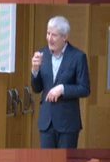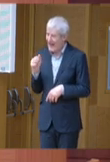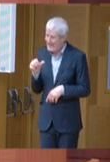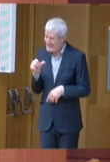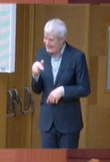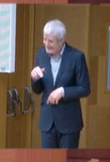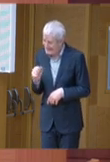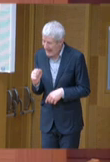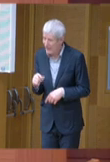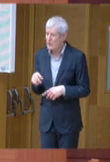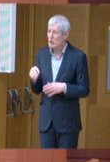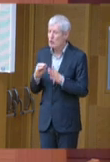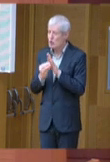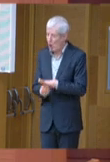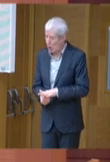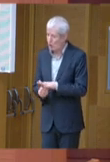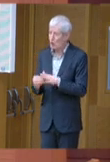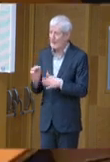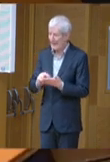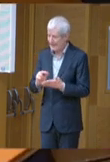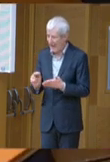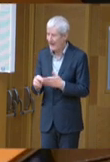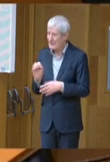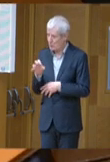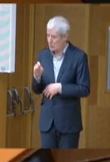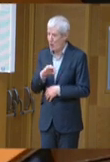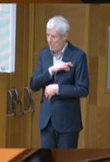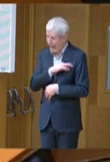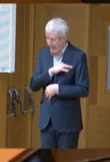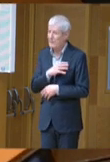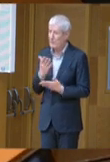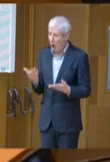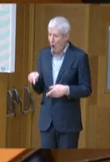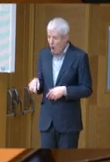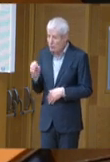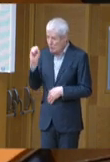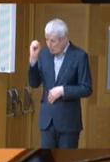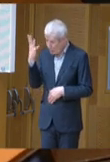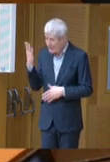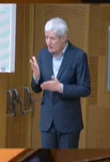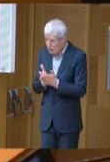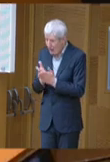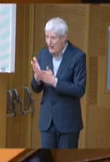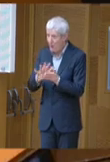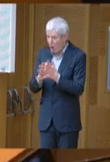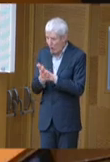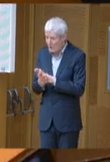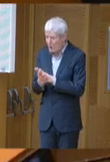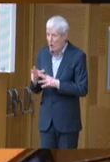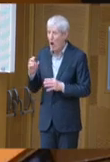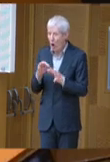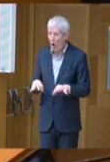di Stato all'Istruzione e al Merito. Oggi celebriamo i 15 anni della Convenzione ONU e